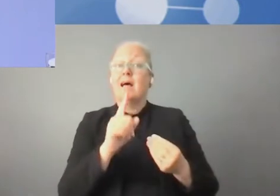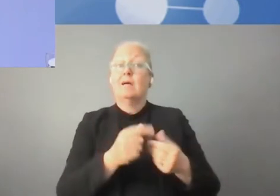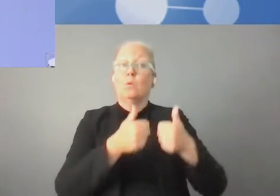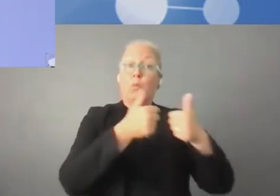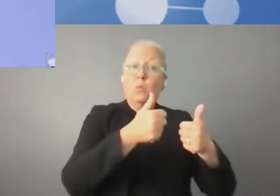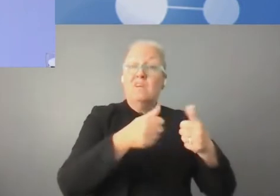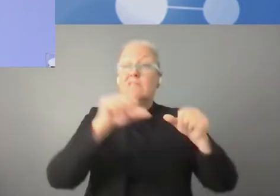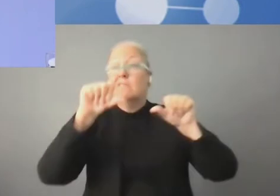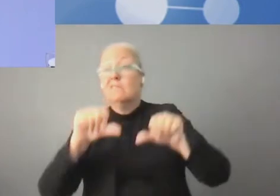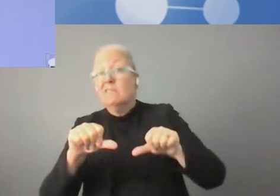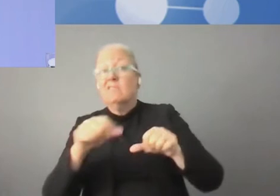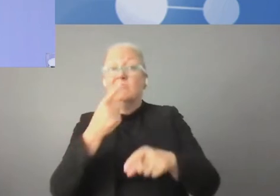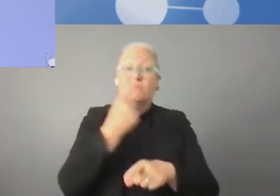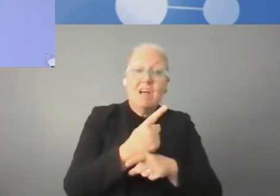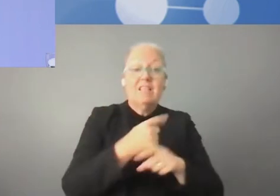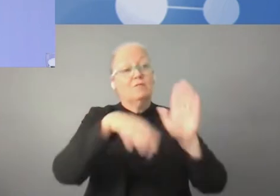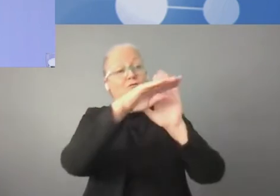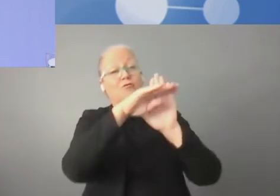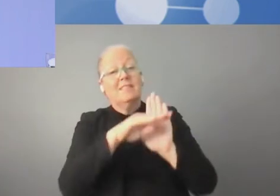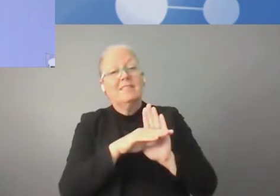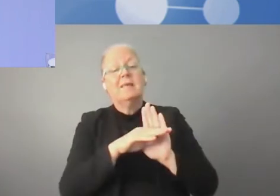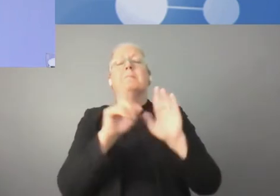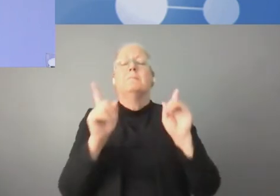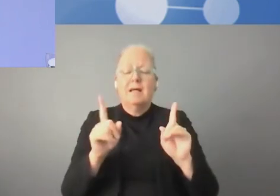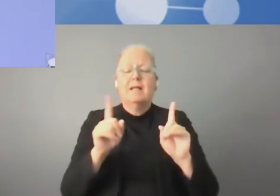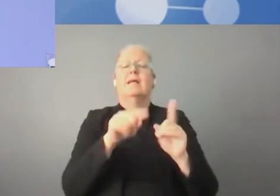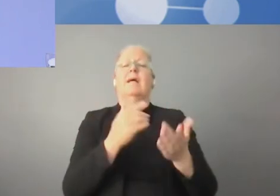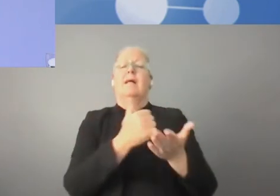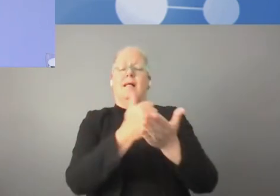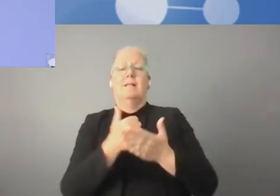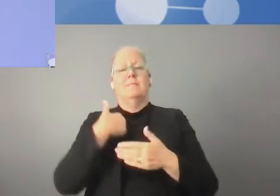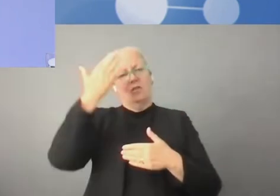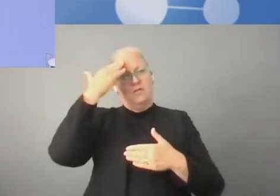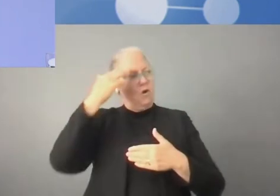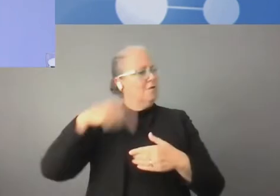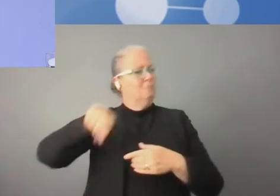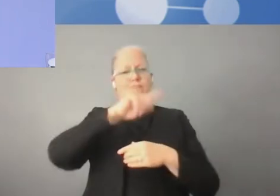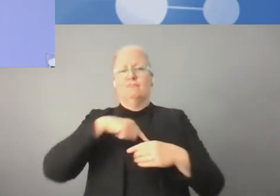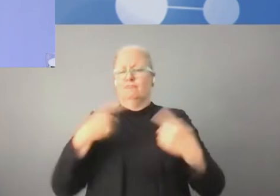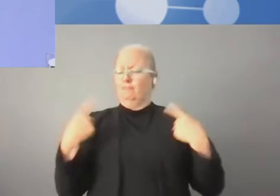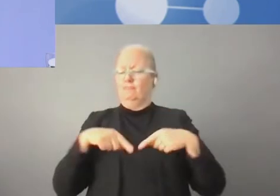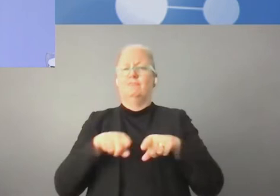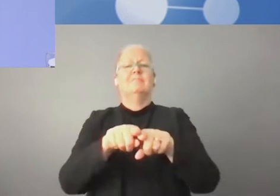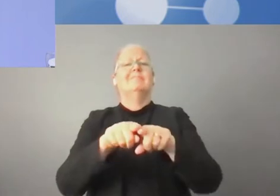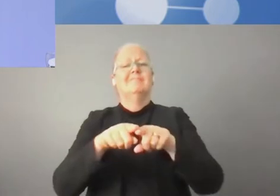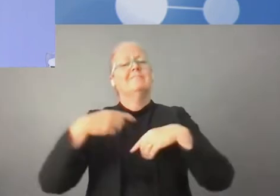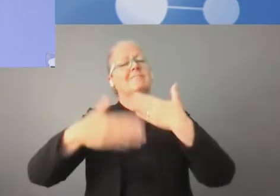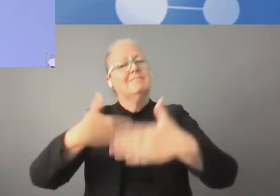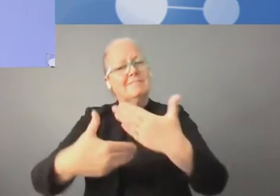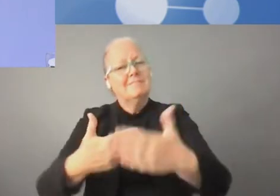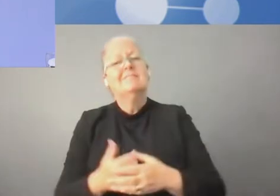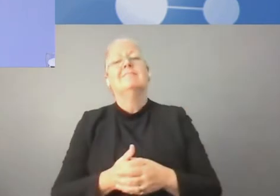已经开始实行，一方面是政府，另外一方面也私人企业也在制定各种规定。我们问题是这